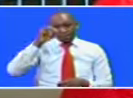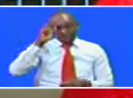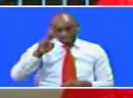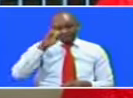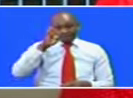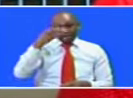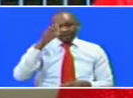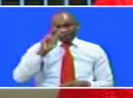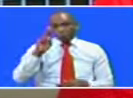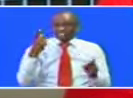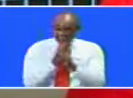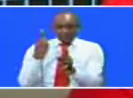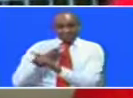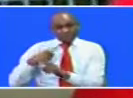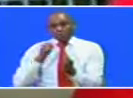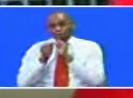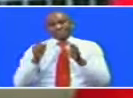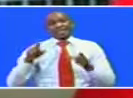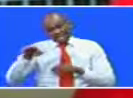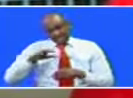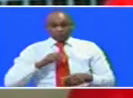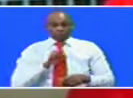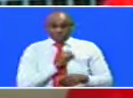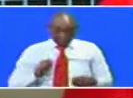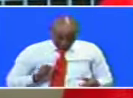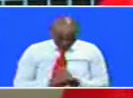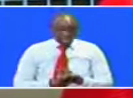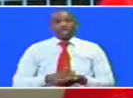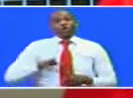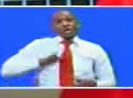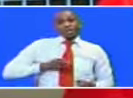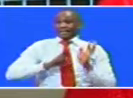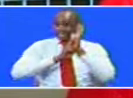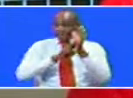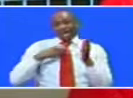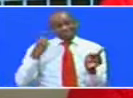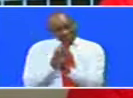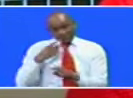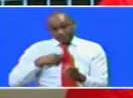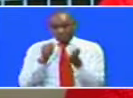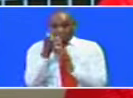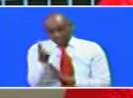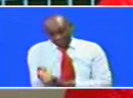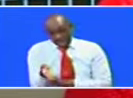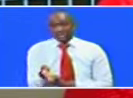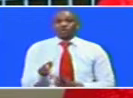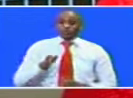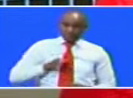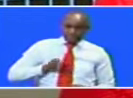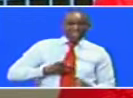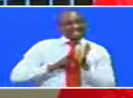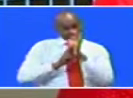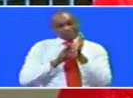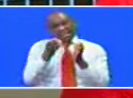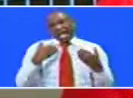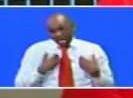miongoni mwagombeaji wengine. Vile vile katika nafasi ya kina mama tuna wagombeaji kadha kadha. Katika uwakilishi wa wadi tunao wao vile